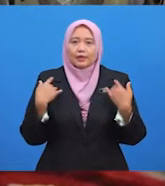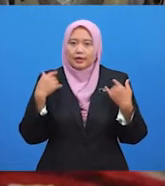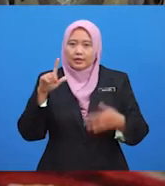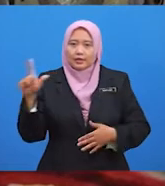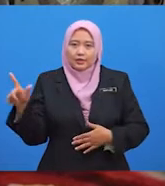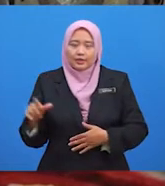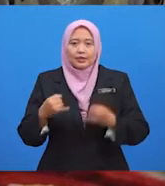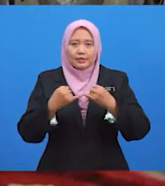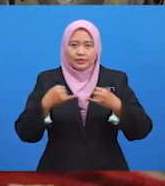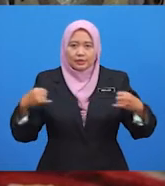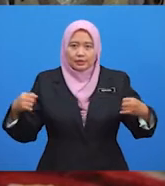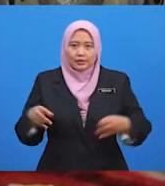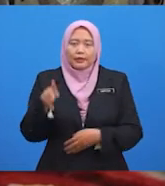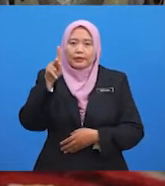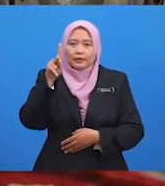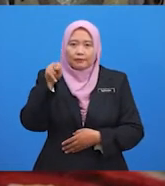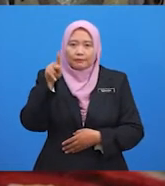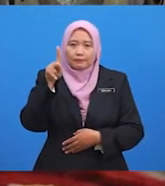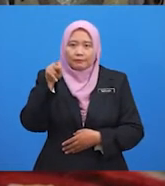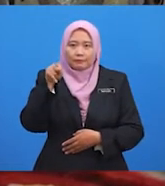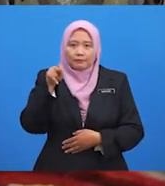jenis pin.